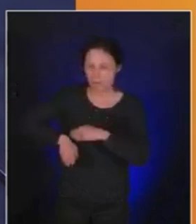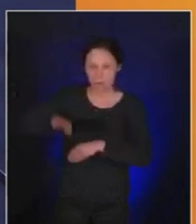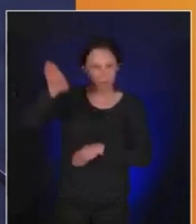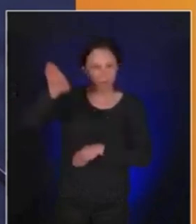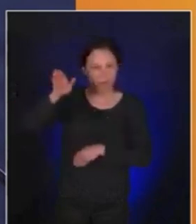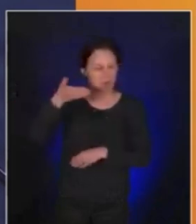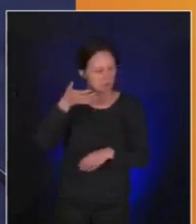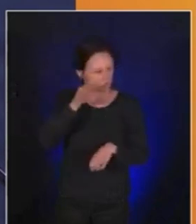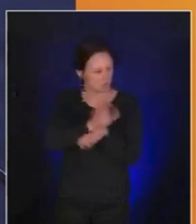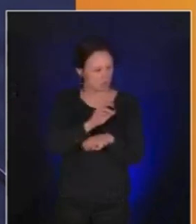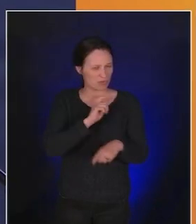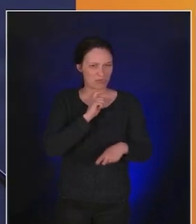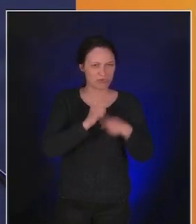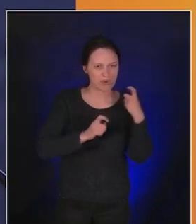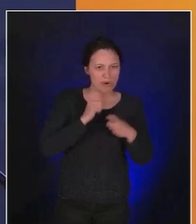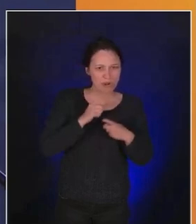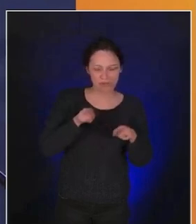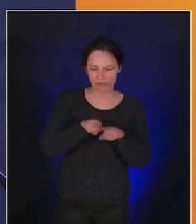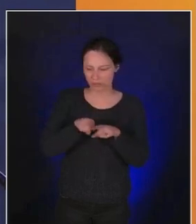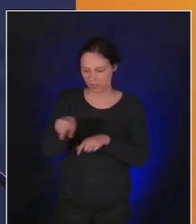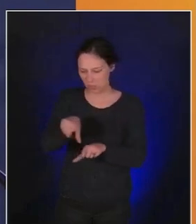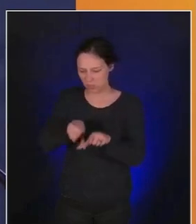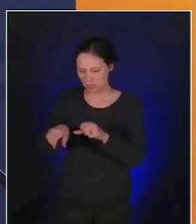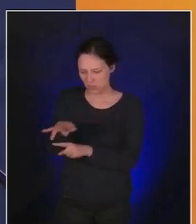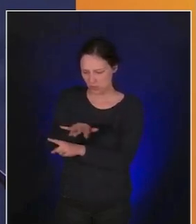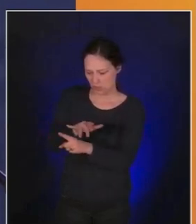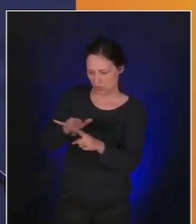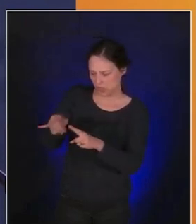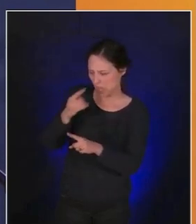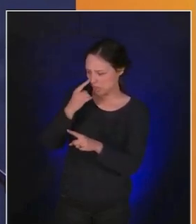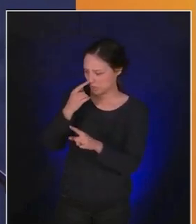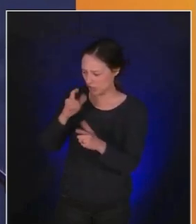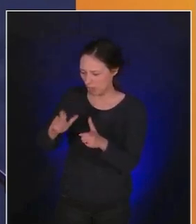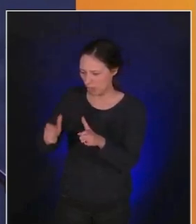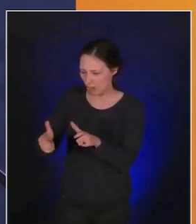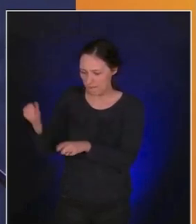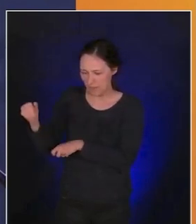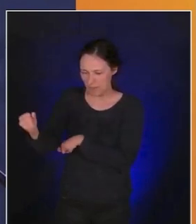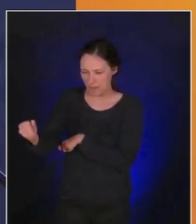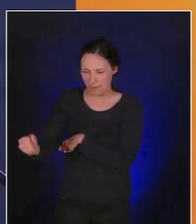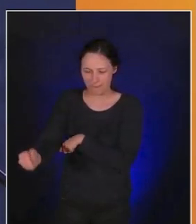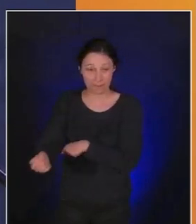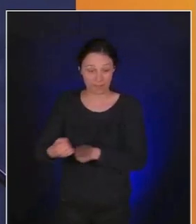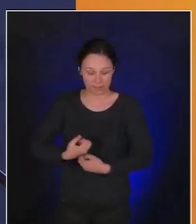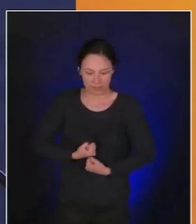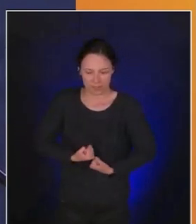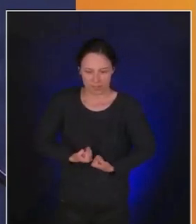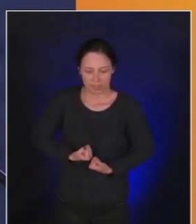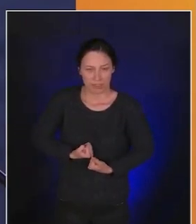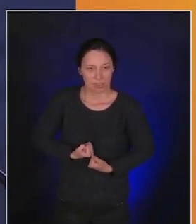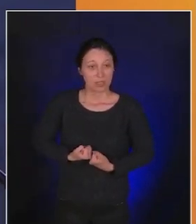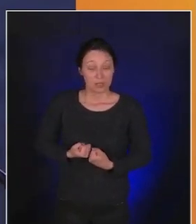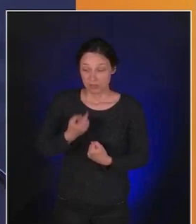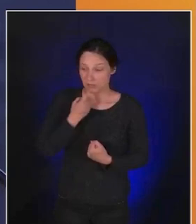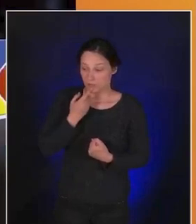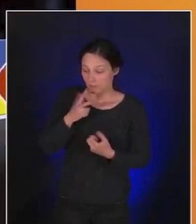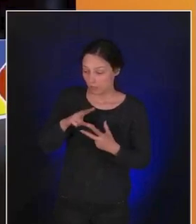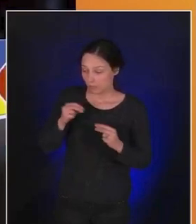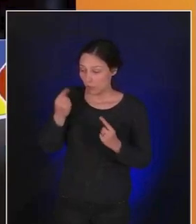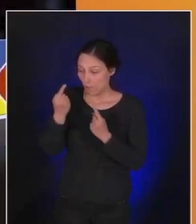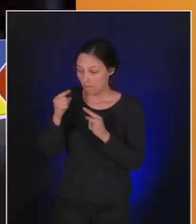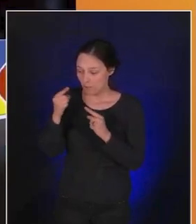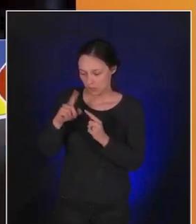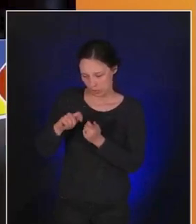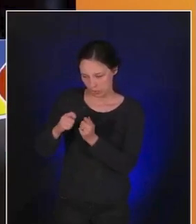des conditions sociales de plus en plus insupportables. La lutte continue autrement. Et